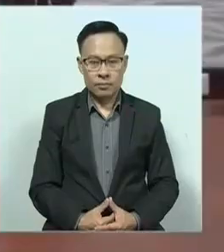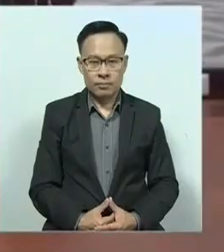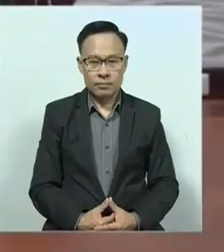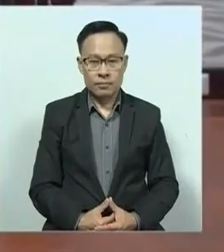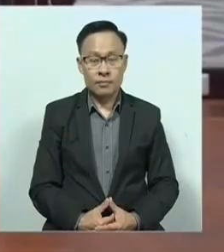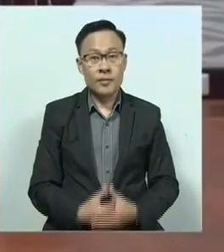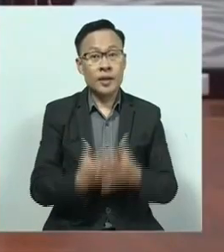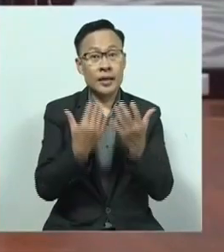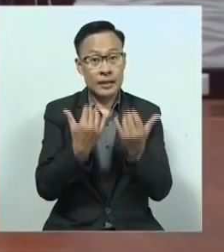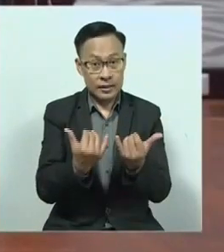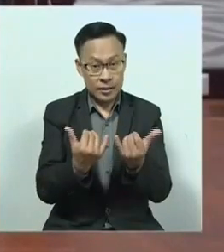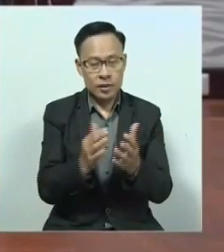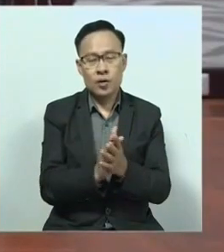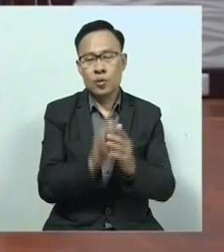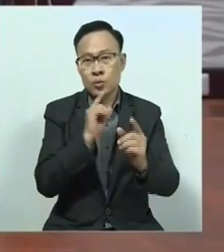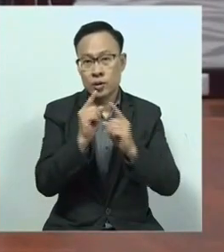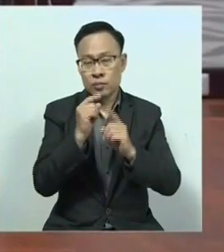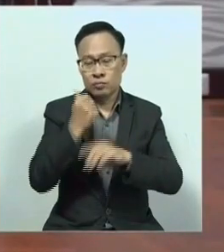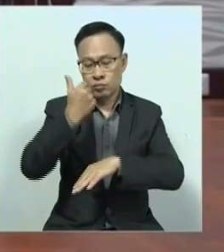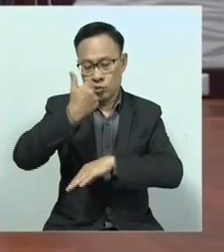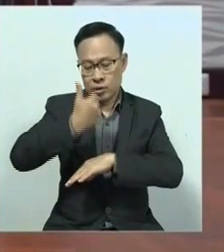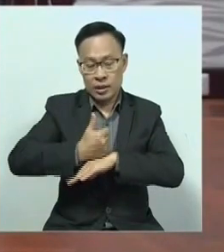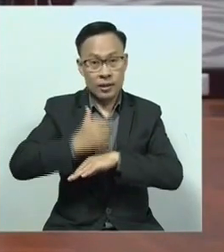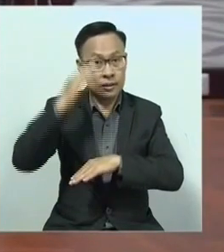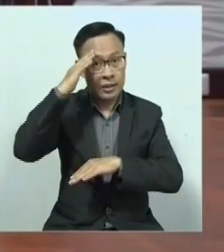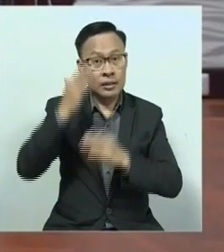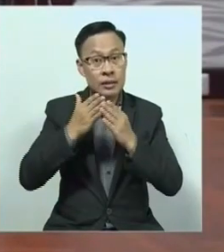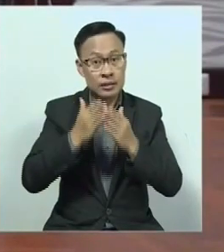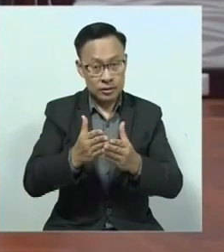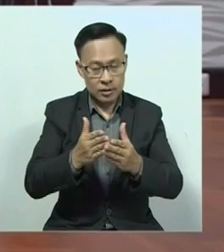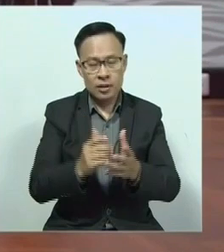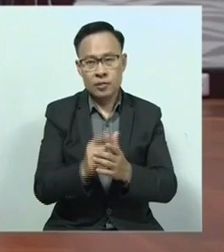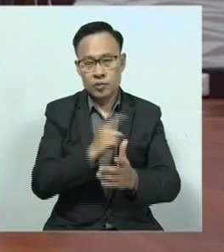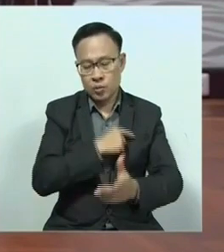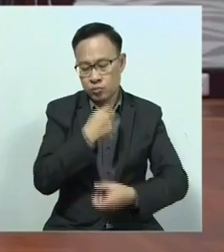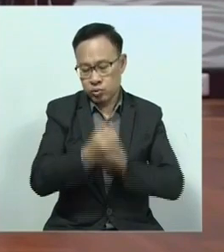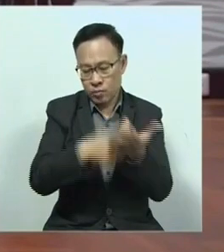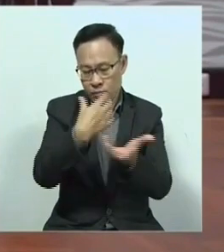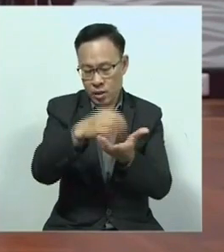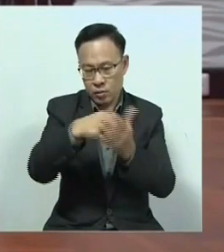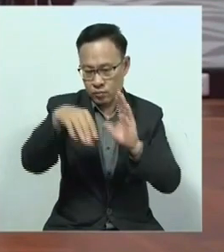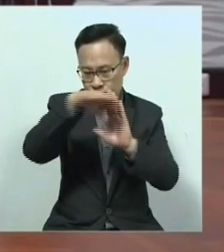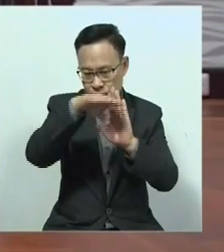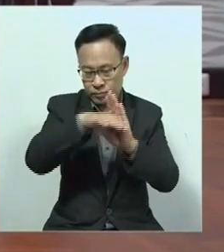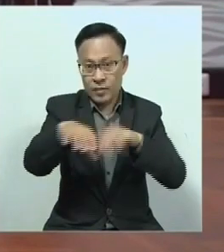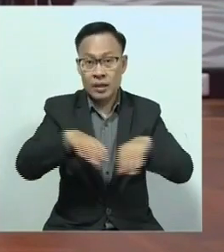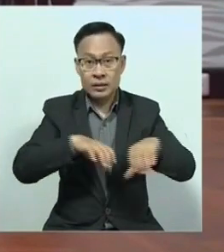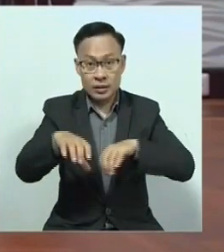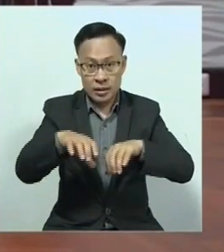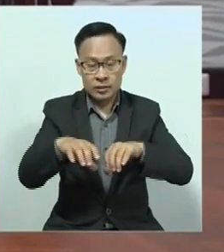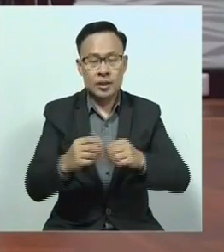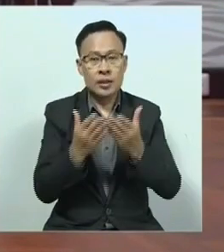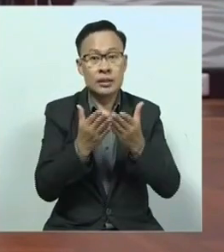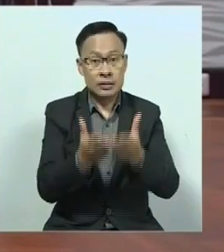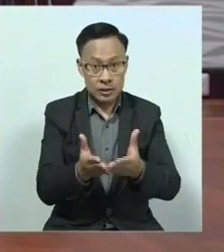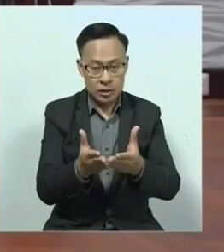และตอนนี้ดิฉันได้รับเกียรติจากท่านพลเรือเอกลือชัยรุจติดผู้บัญชาการทหารเรือให้ข้อมูลในเรื่องเกี่ยวกับการจัดเตรียม